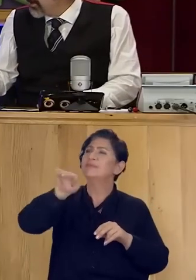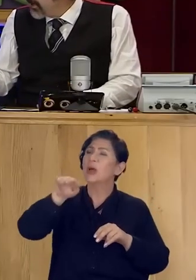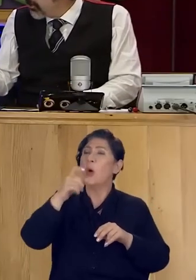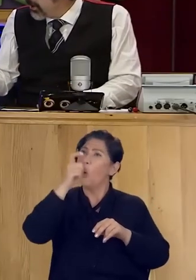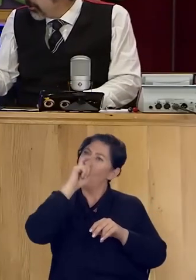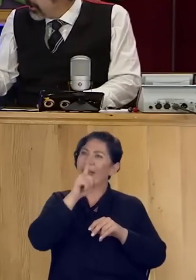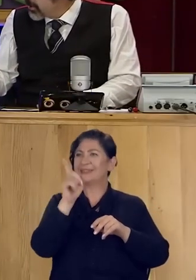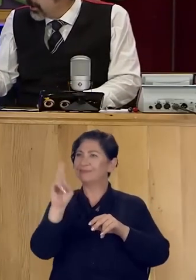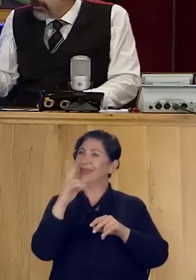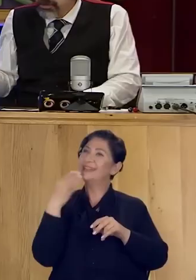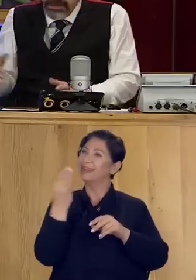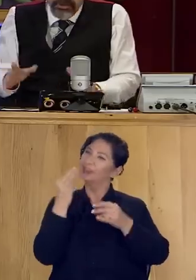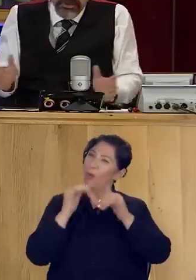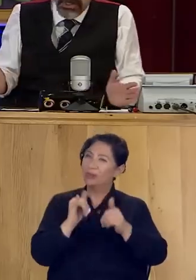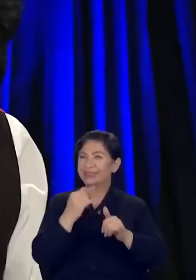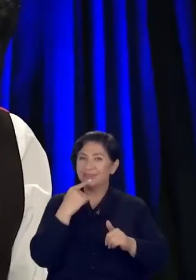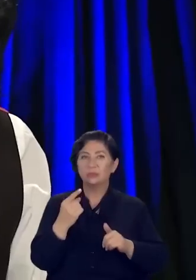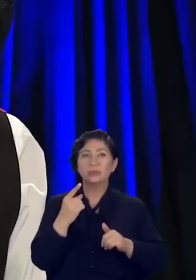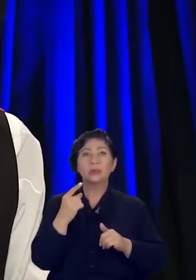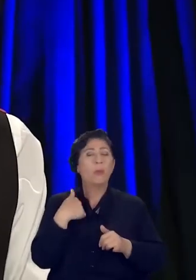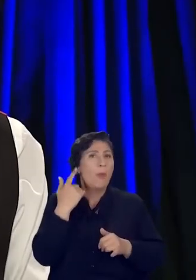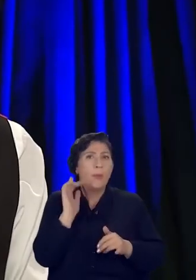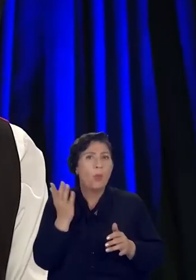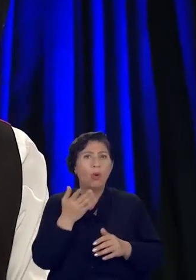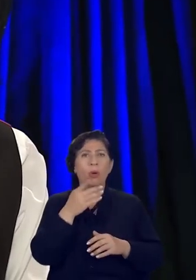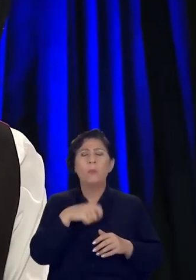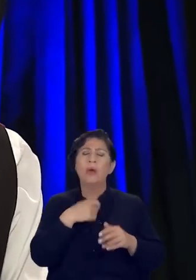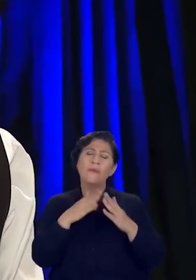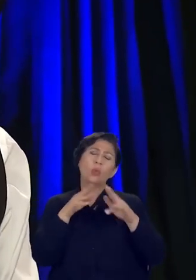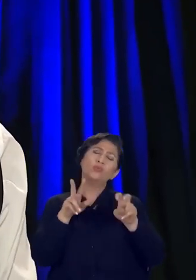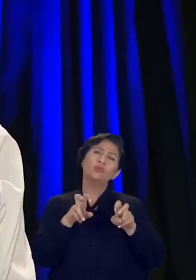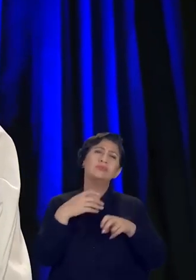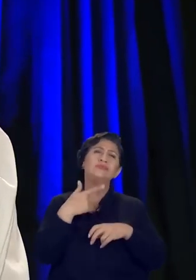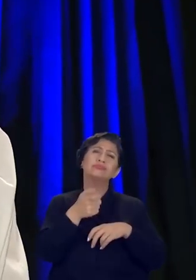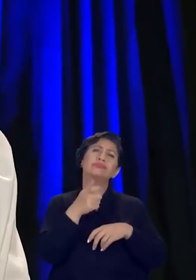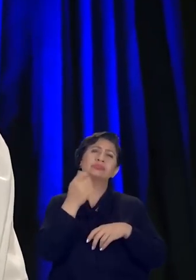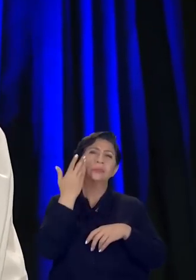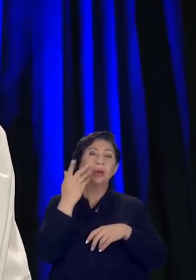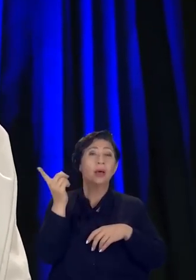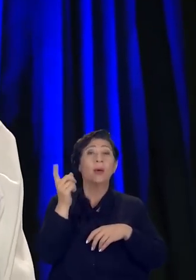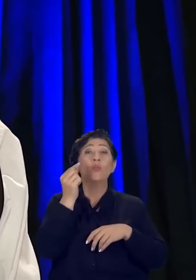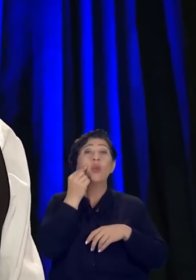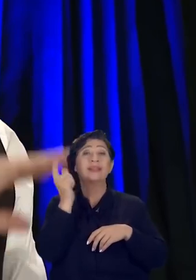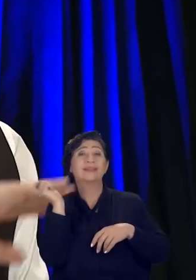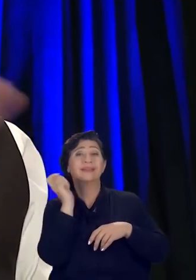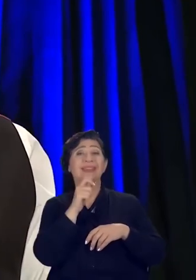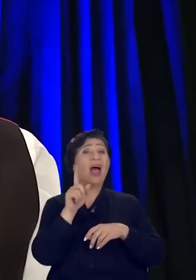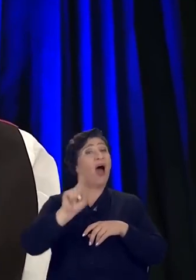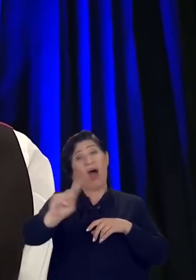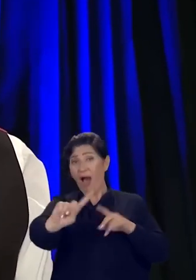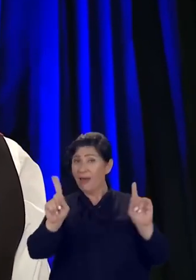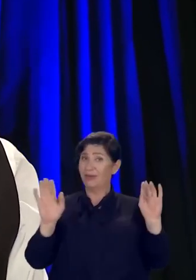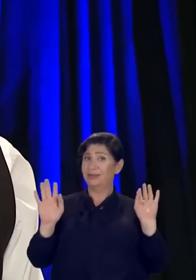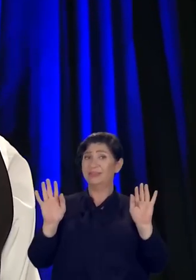ki Okan Bayülgen oynasın demiş. Benim hiçbir şeyden haberim yok. Ben evimde oturuyorum. Ondan sonra bu da demiş ki